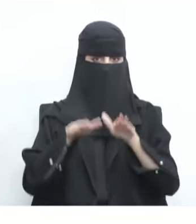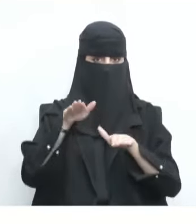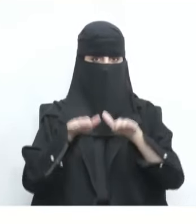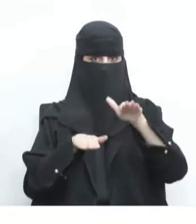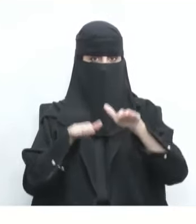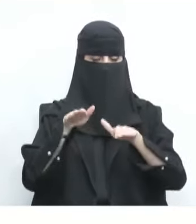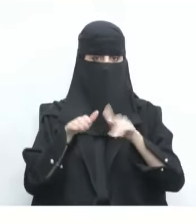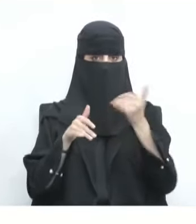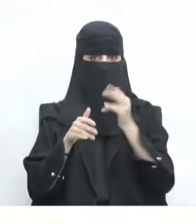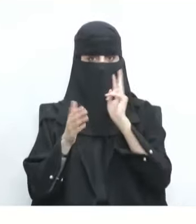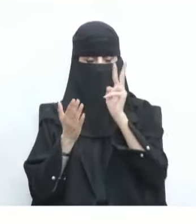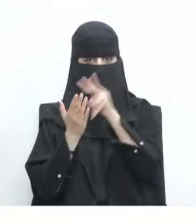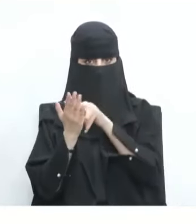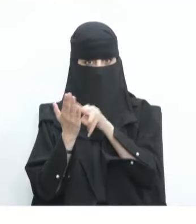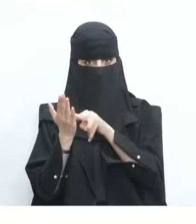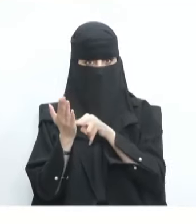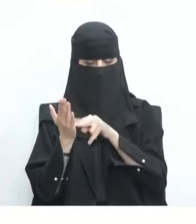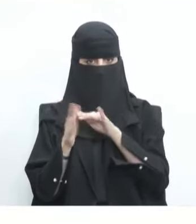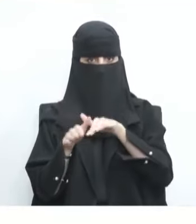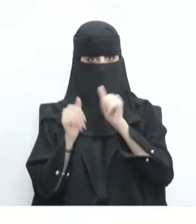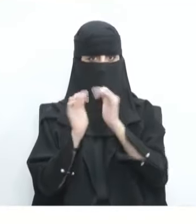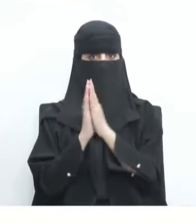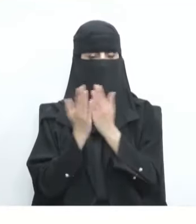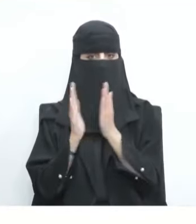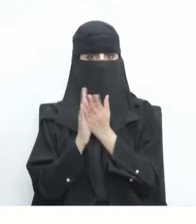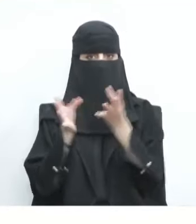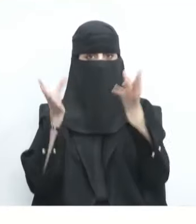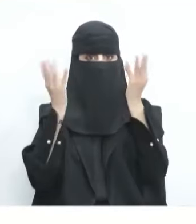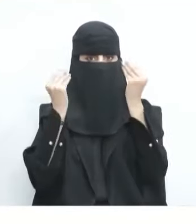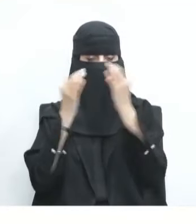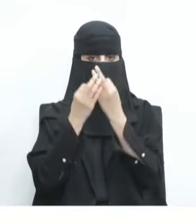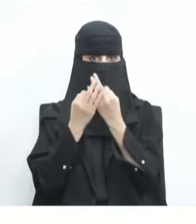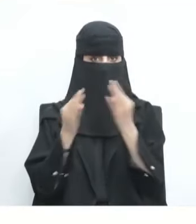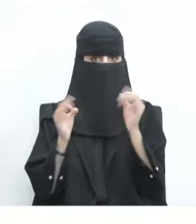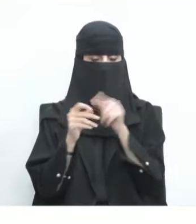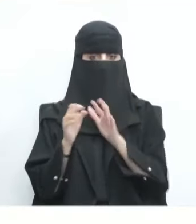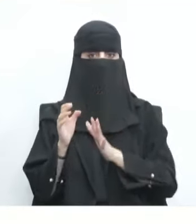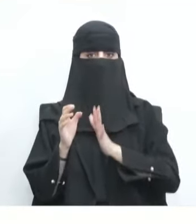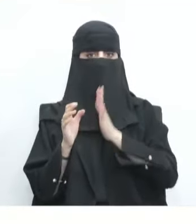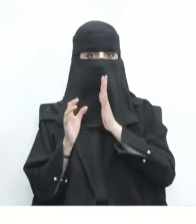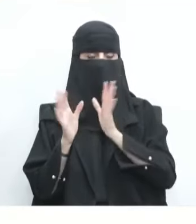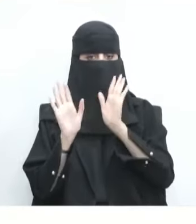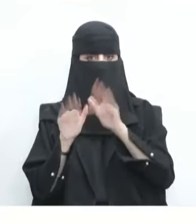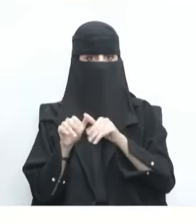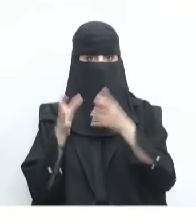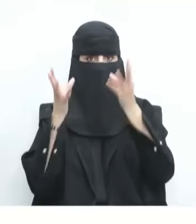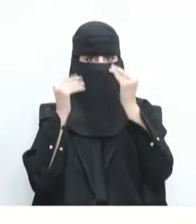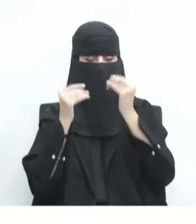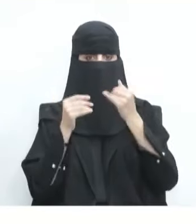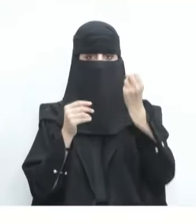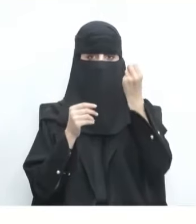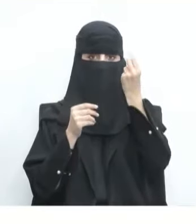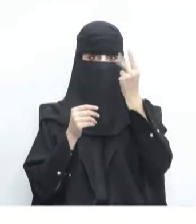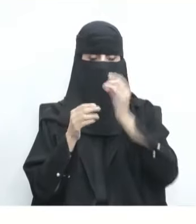واقراي ما تحصلين عليه من كتب ومجلات ثقافيه فهي غنيه بالافكار سهله الاسلوب